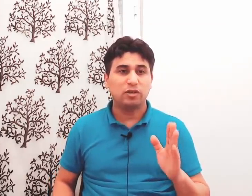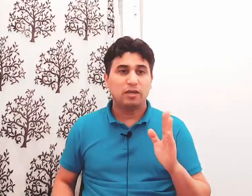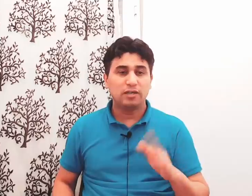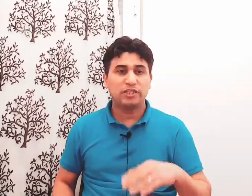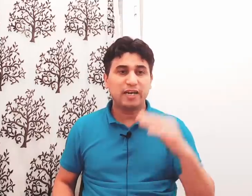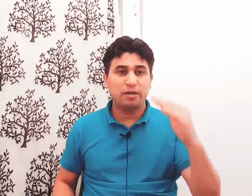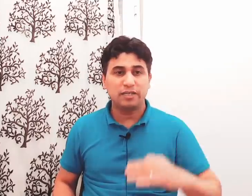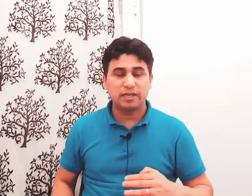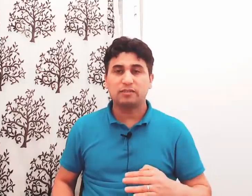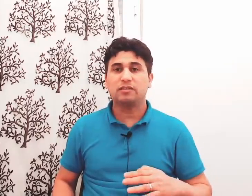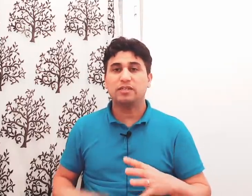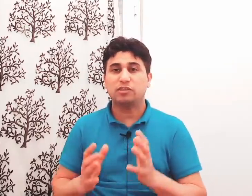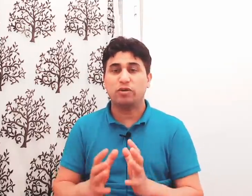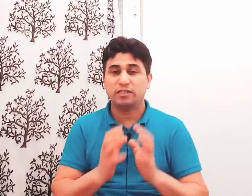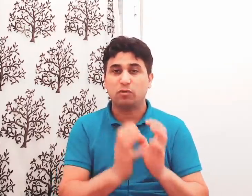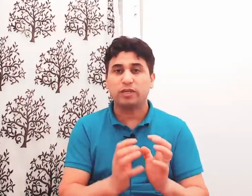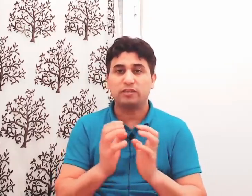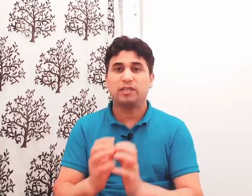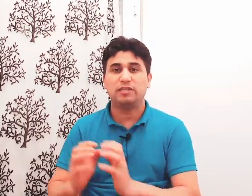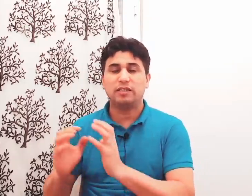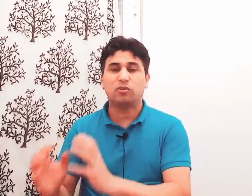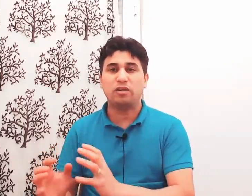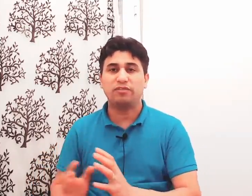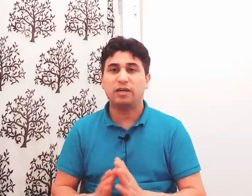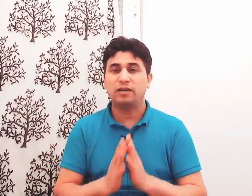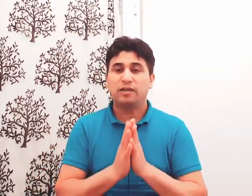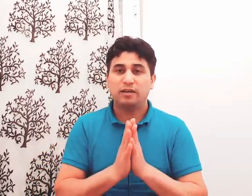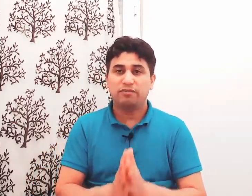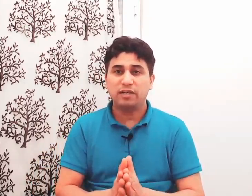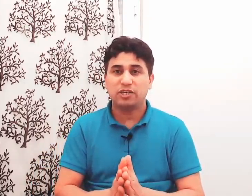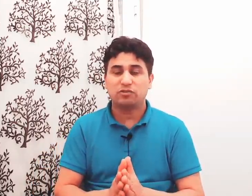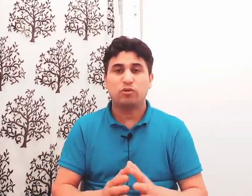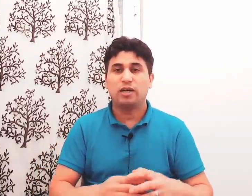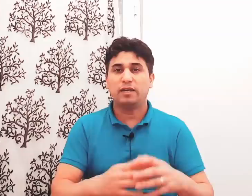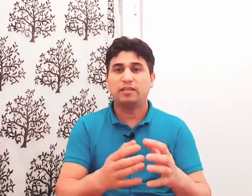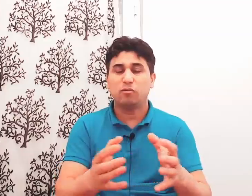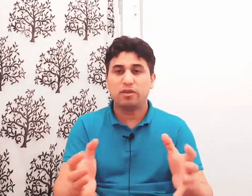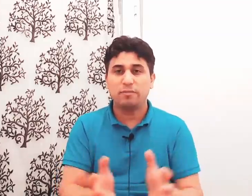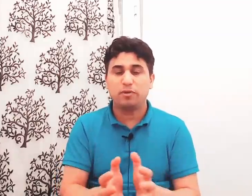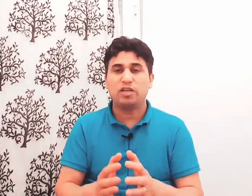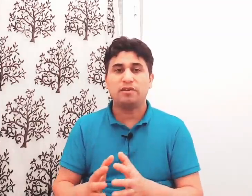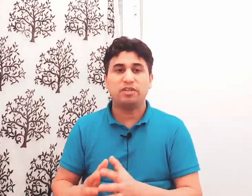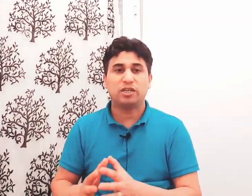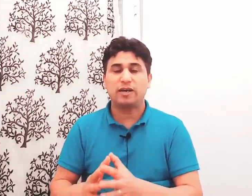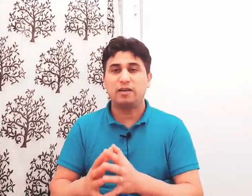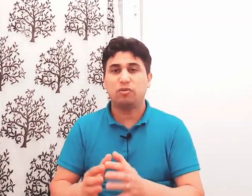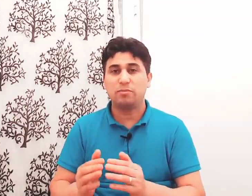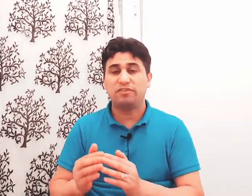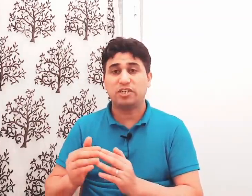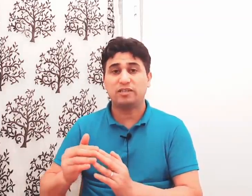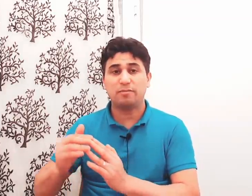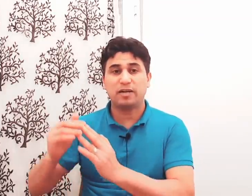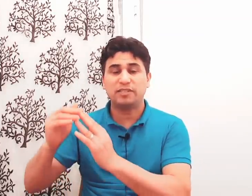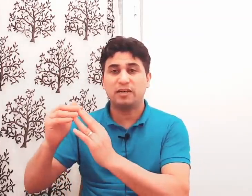الفيديو، هذا الشيء كامل اللي ذكرت ديال السوايع التوقيت التحديد ديال كل فئه، الفيلاجات ولا اي مونيثيبيو اللي ما فيهش قل ولا